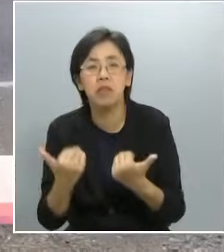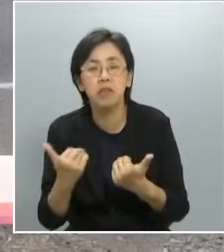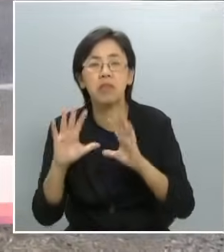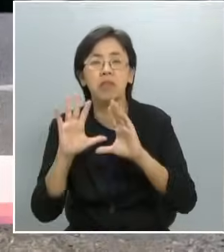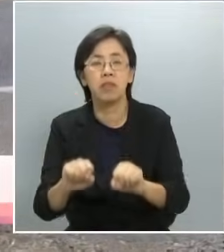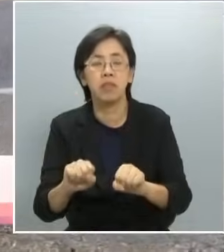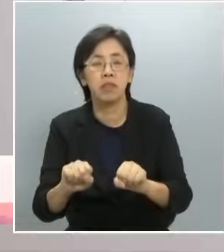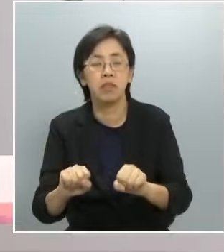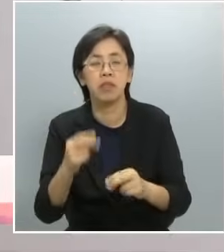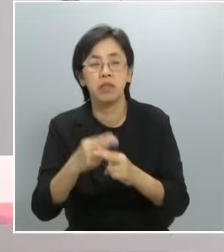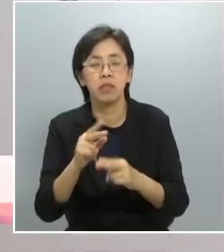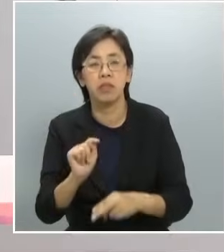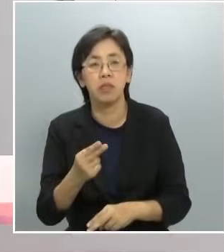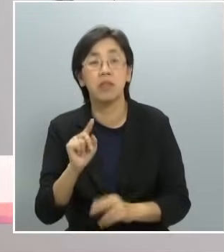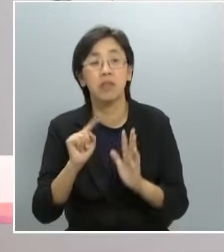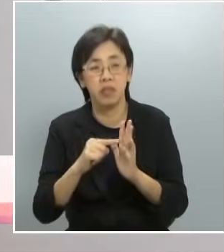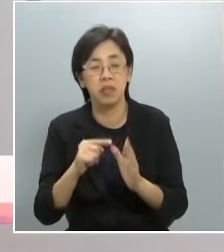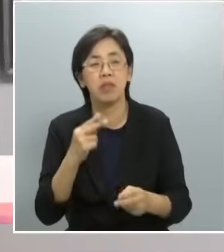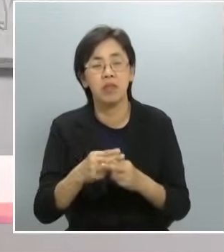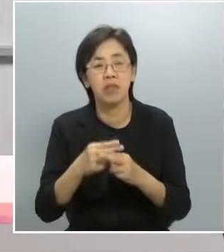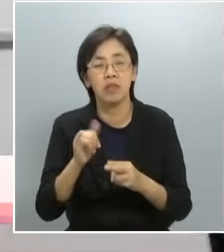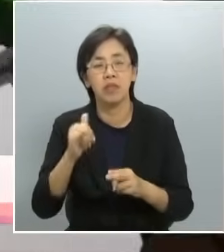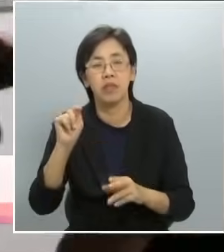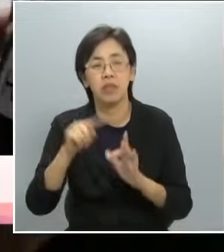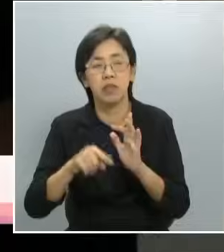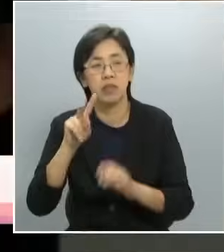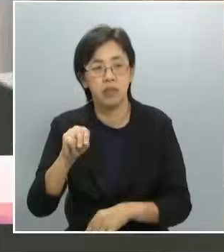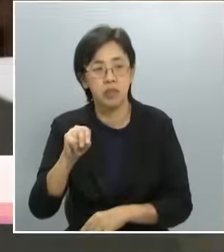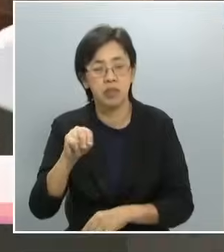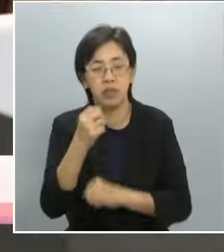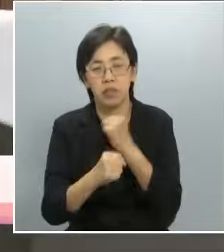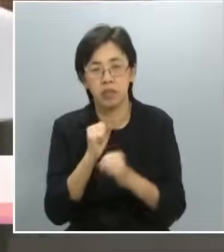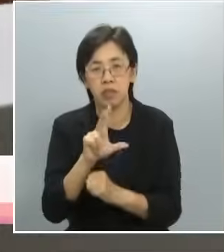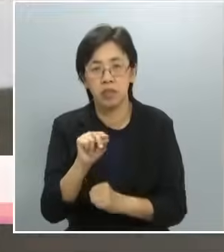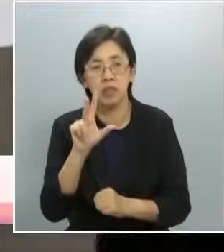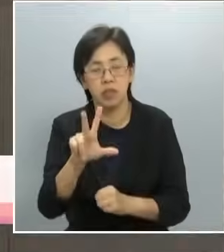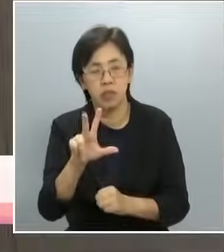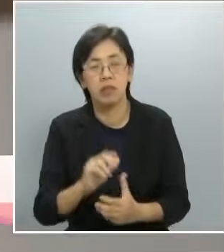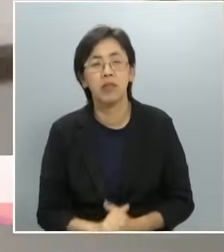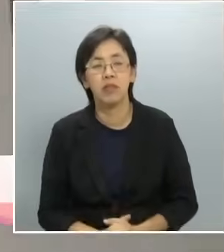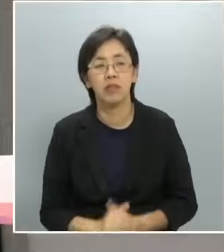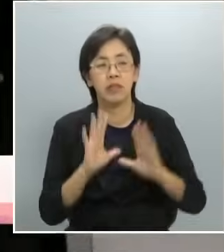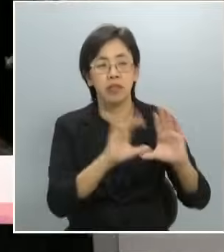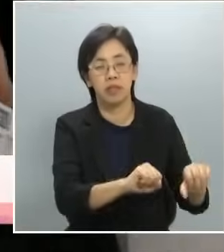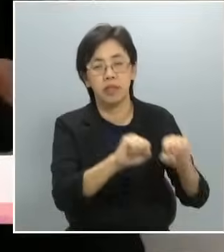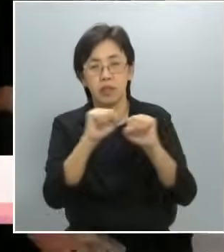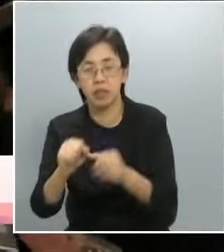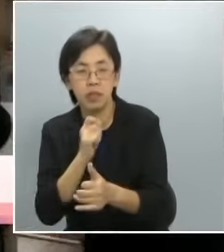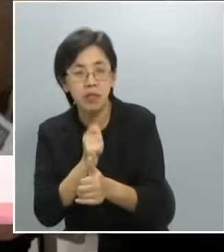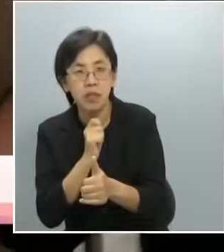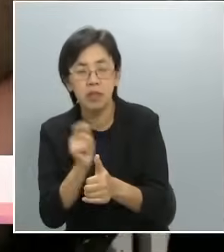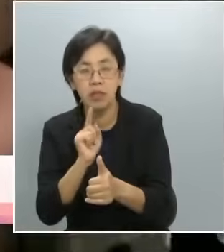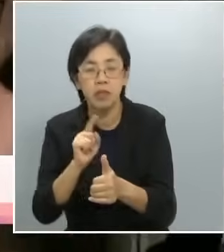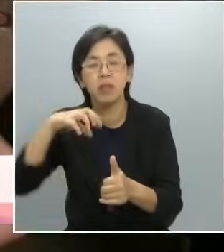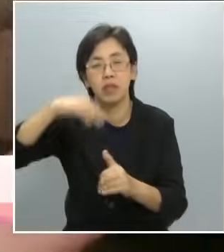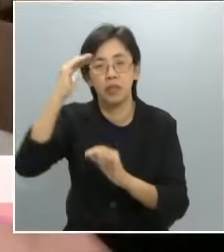คุมตัวนายธาราพงศ์คำบัวชาหรือว่าต้นม่องลายอายุ33ปีควบคุมมาสอบสวนที่สภ.เมืองนะค